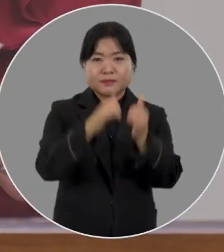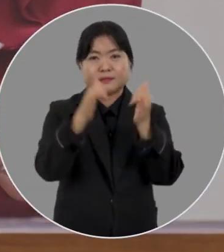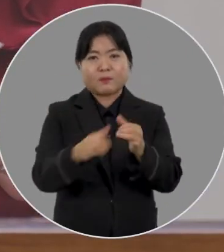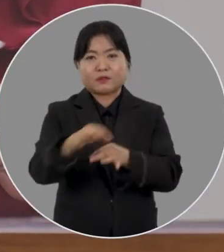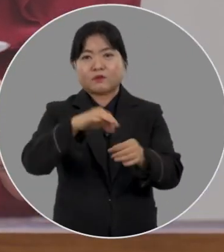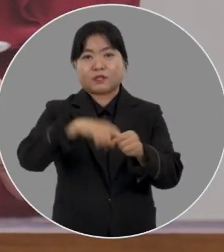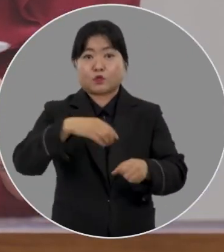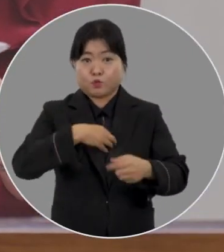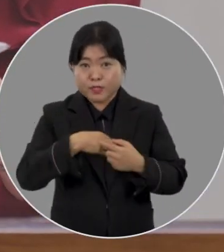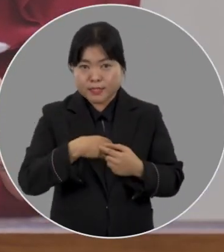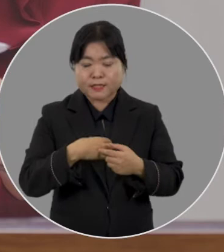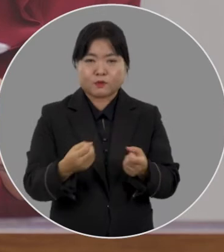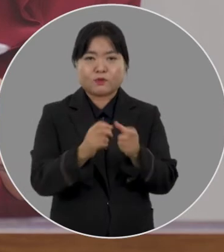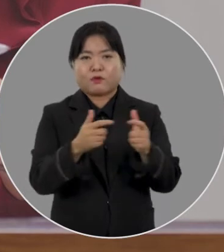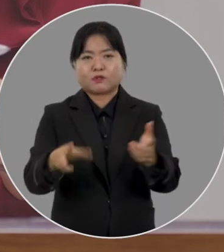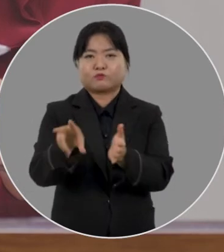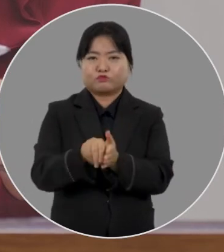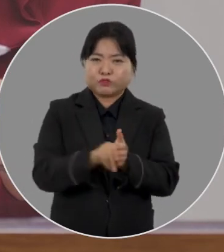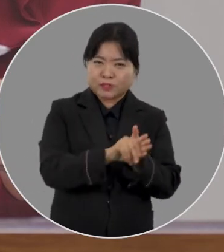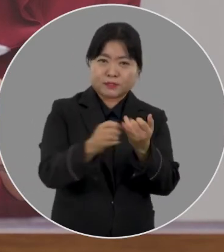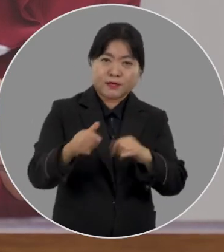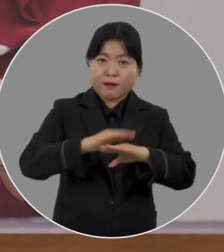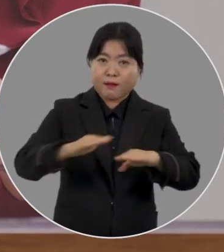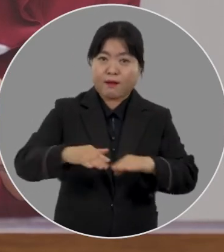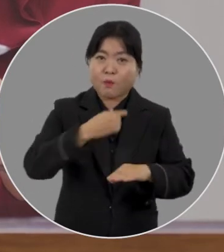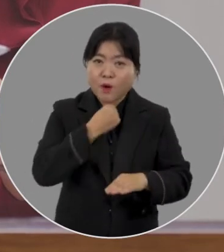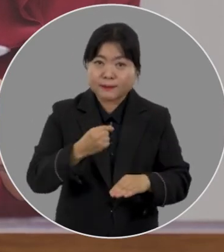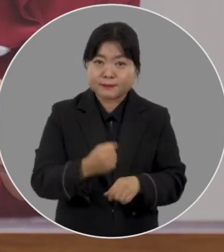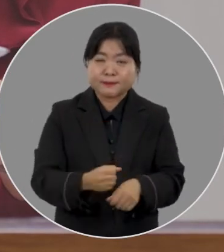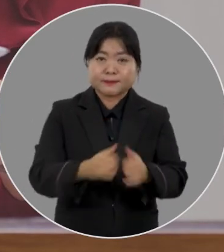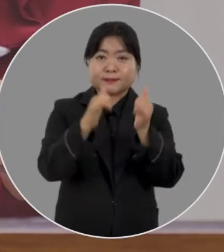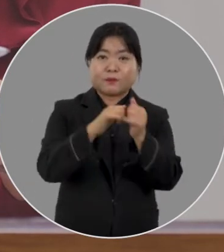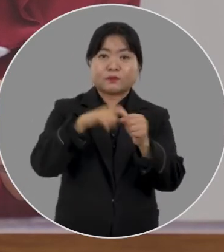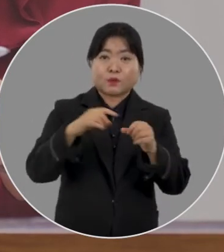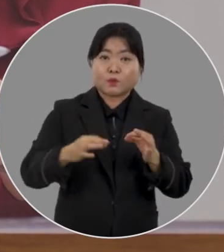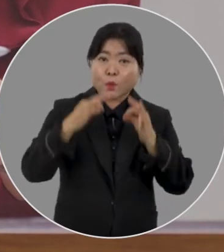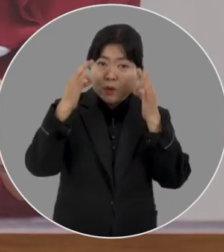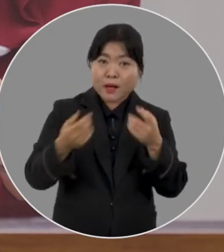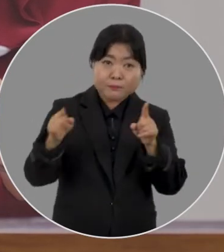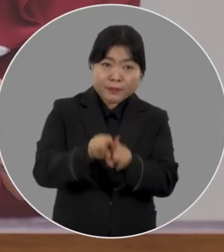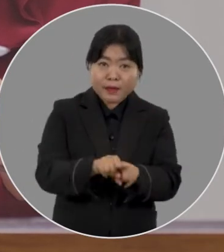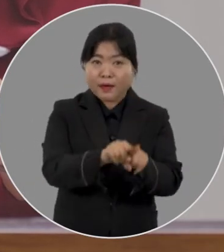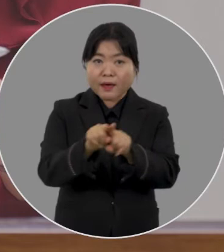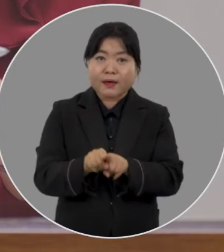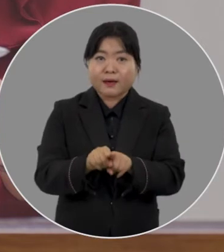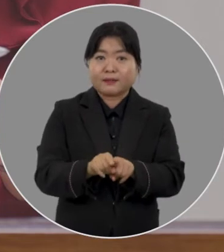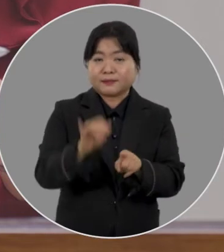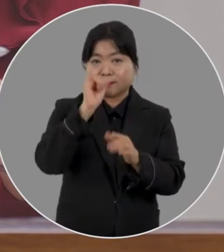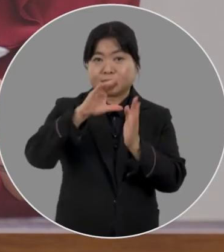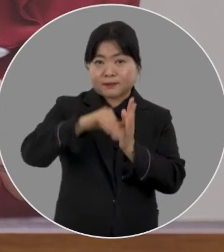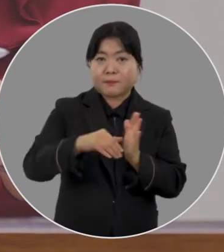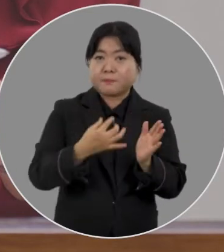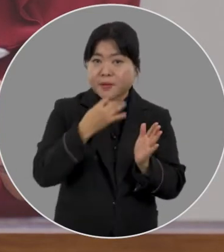이 사회경제적인 위기 여러 가지 문제들을 해결하려고 하는 어떤 사회적인 노력이 또 함께 이렇게 병행이